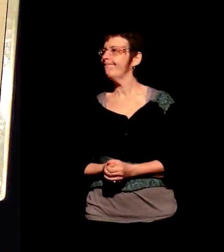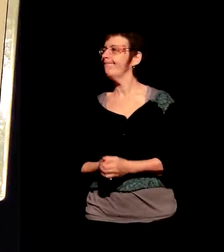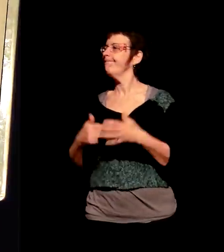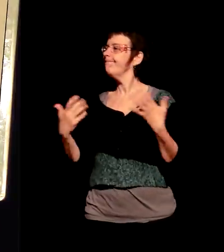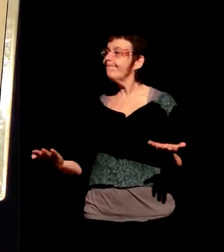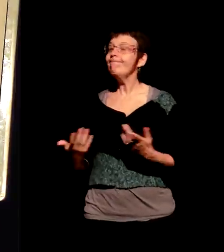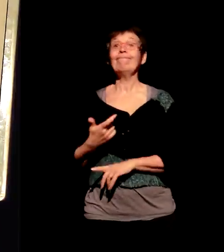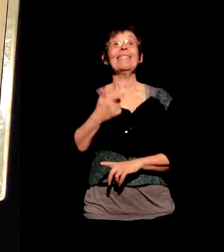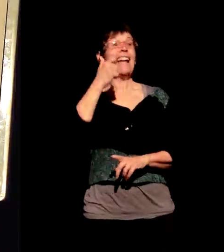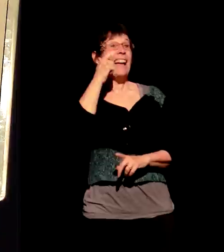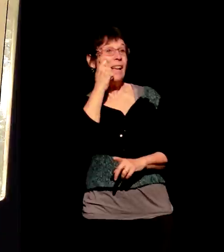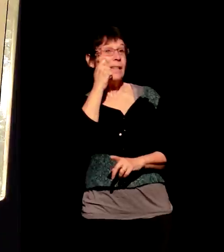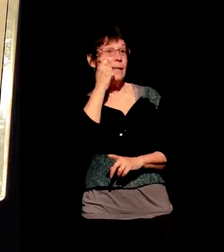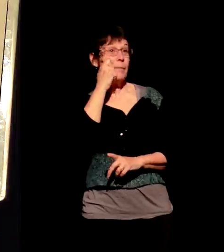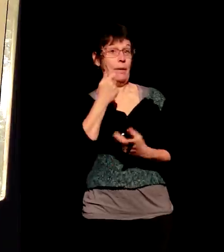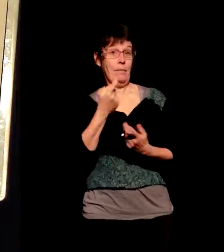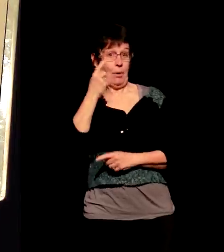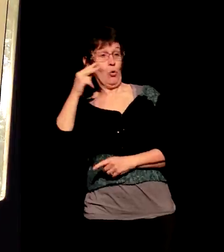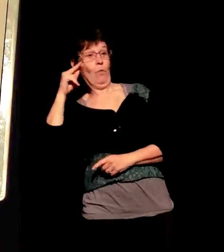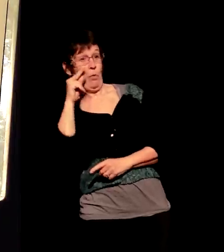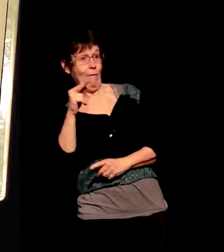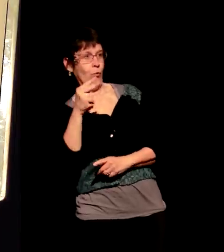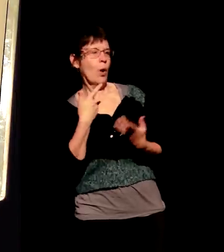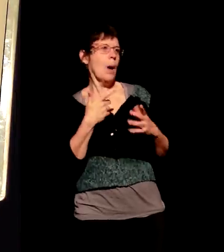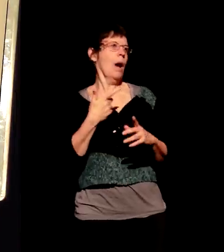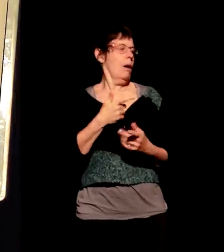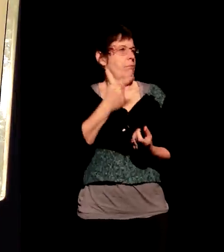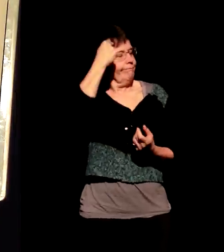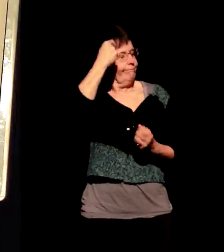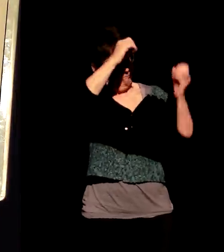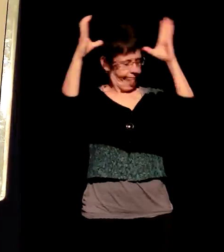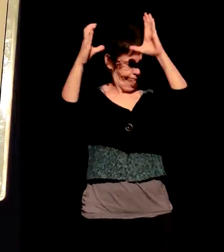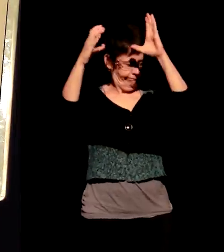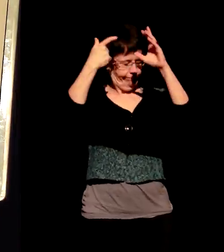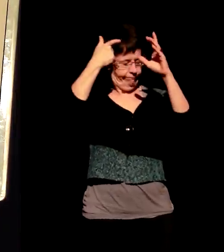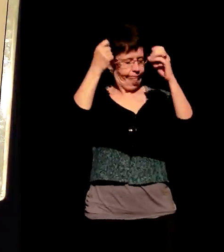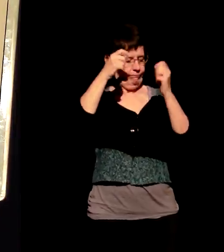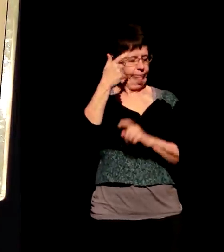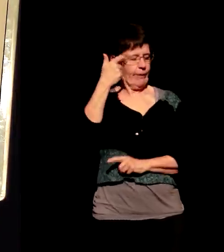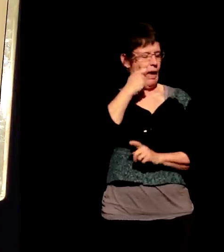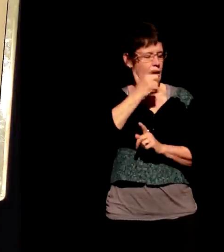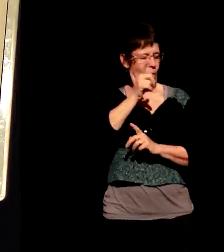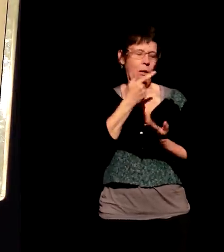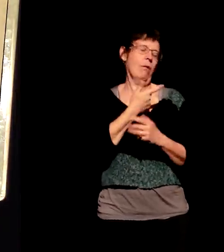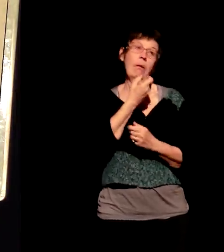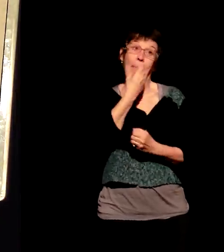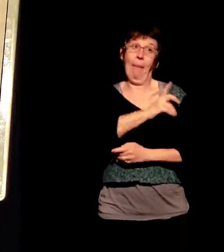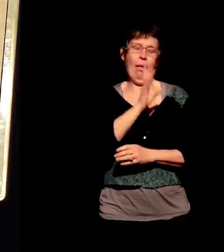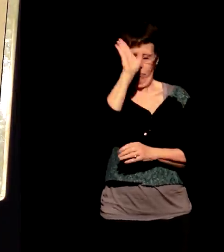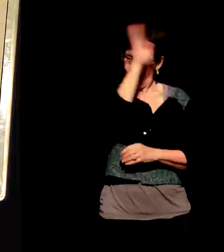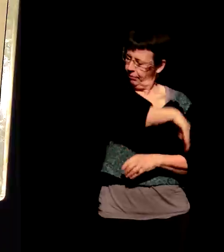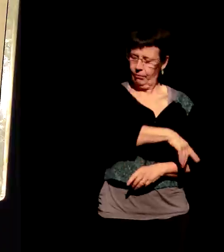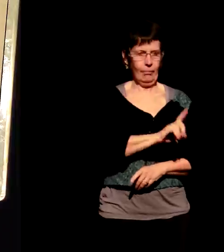Donc le racisme est vu essentiellement comme une histoire de préjugés. C'est un truc qui se passe dans la tête, le racisme. Et donc il faudrait... c'est mal d'ailleurs d'être raciste et puis